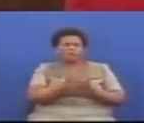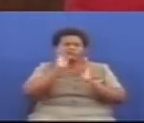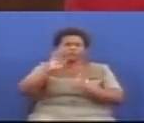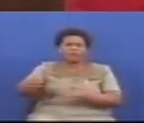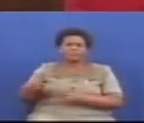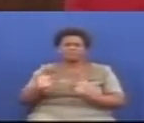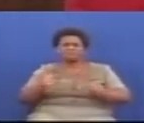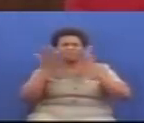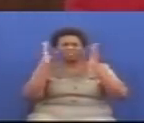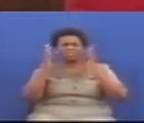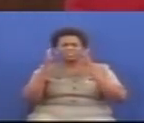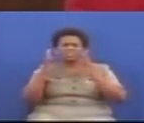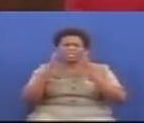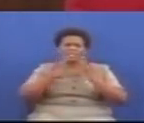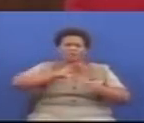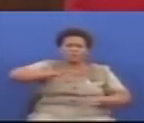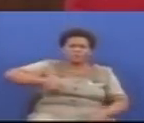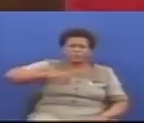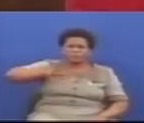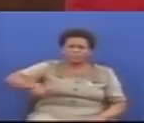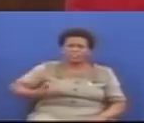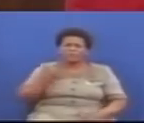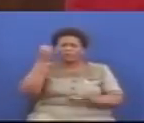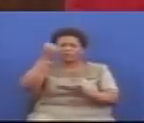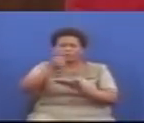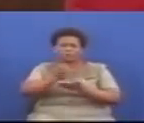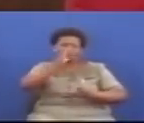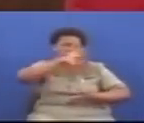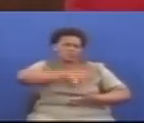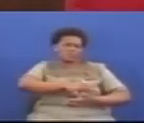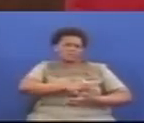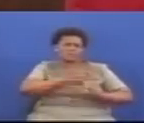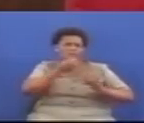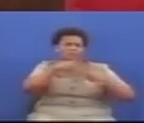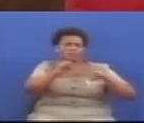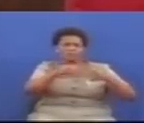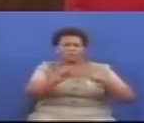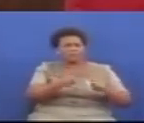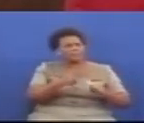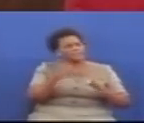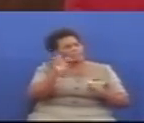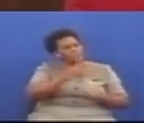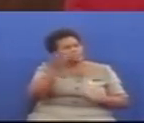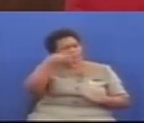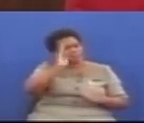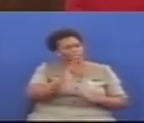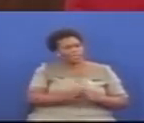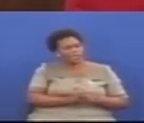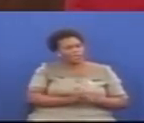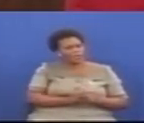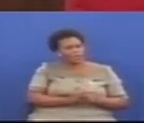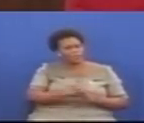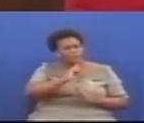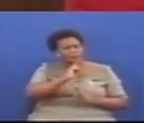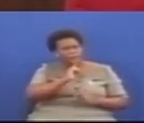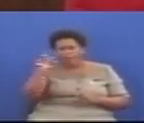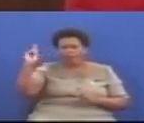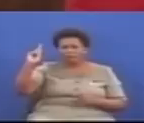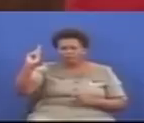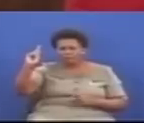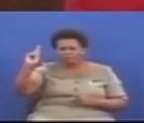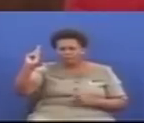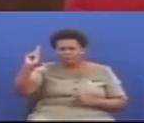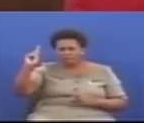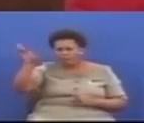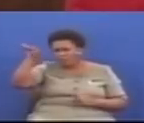mazuri, wameamua kujiajiri. Sasa ni lini serikali sasa itakataza maaskari wasiwanyanyase vijana hao ambao wanafanya kazi hii ya bodaboda katika wilaya ya